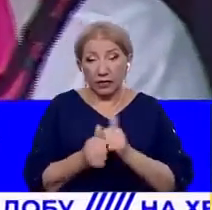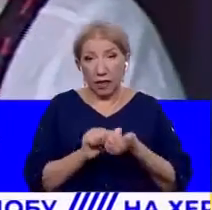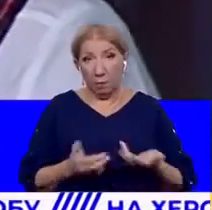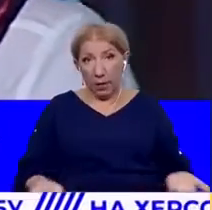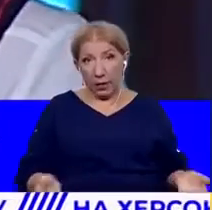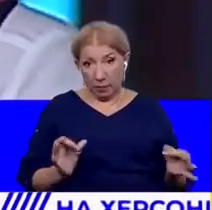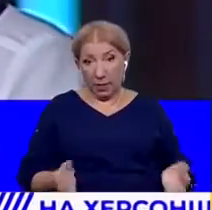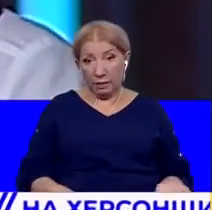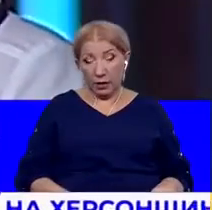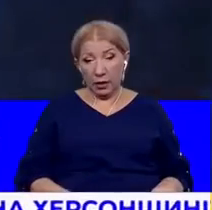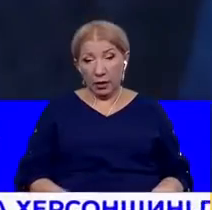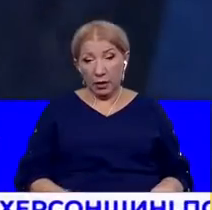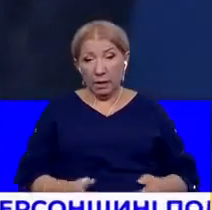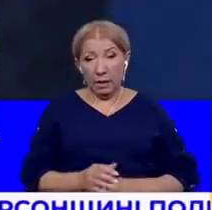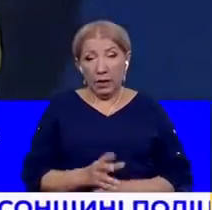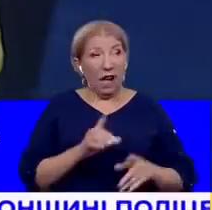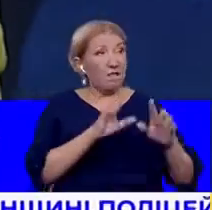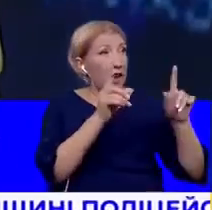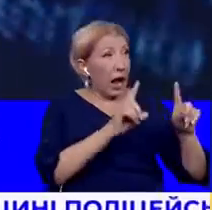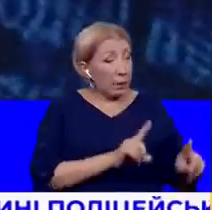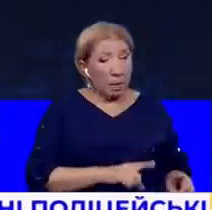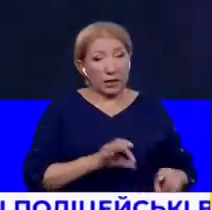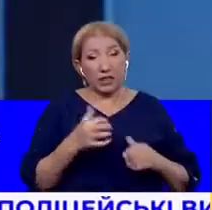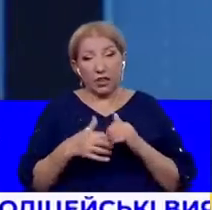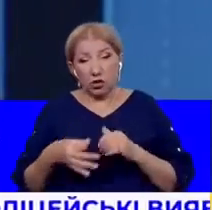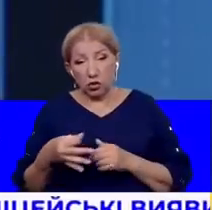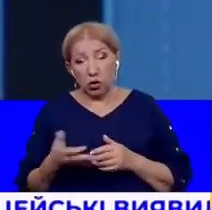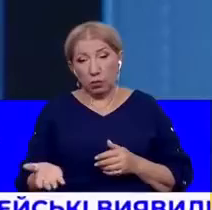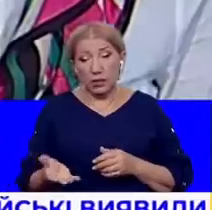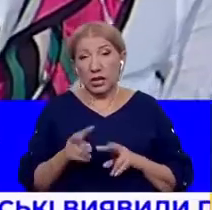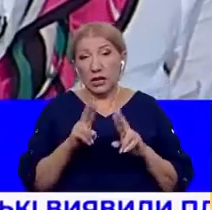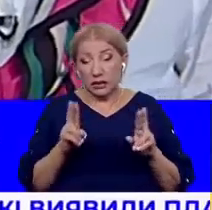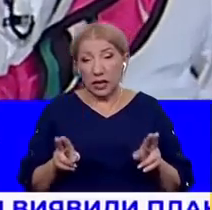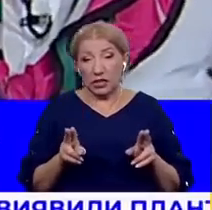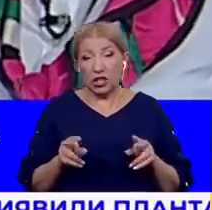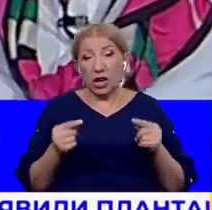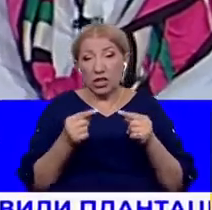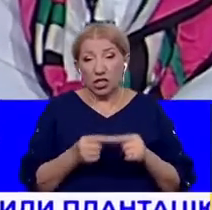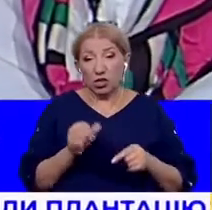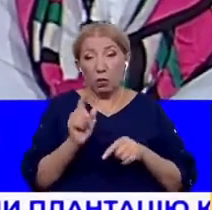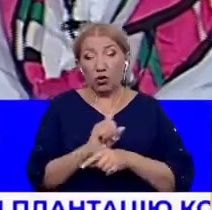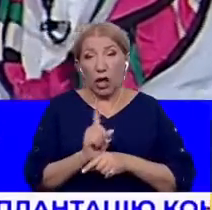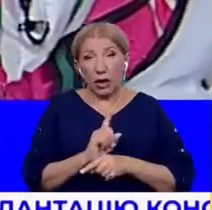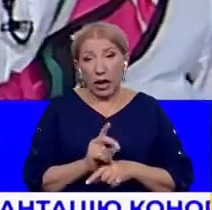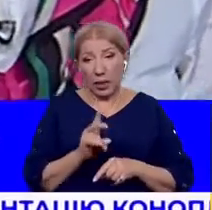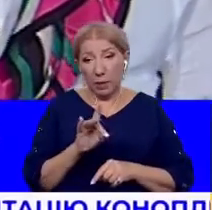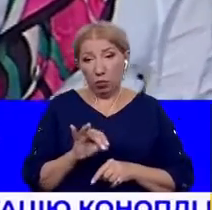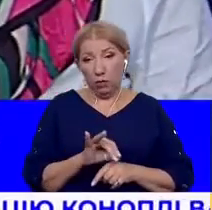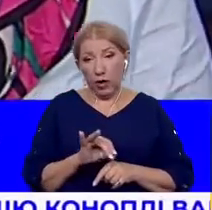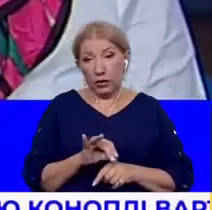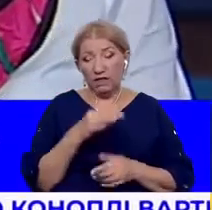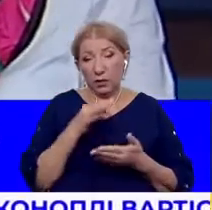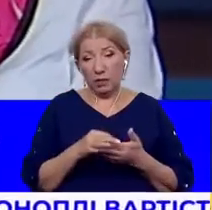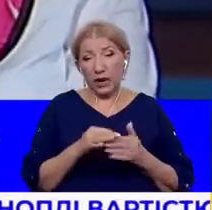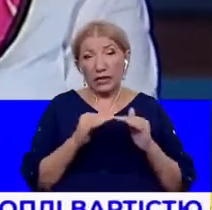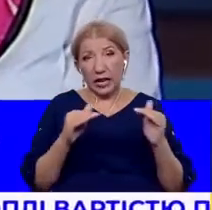області, так і в Карпатах, де взагалі його вивозять. Теж чітко можна регламентувати, в тому числі, відповідальність на